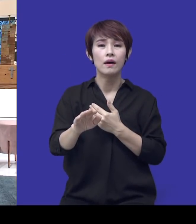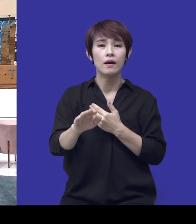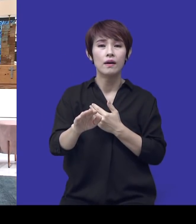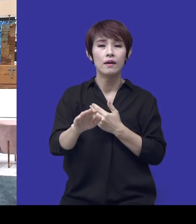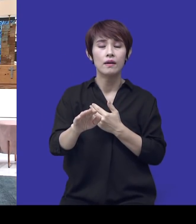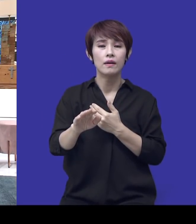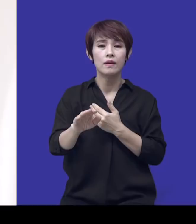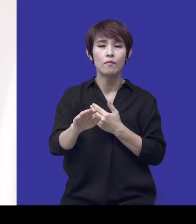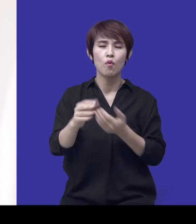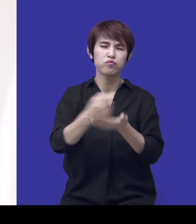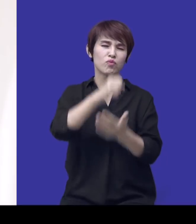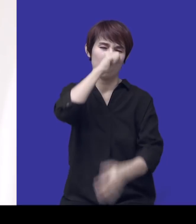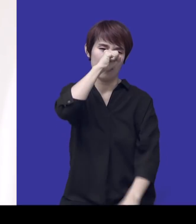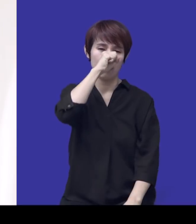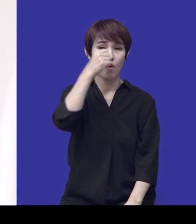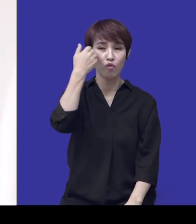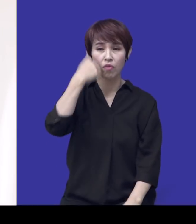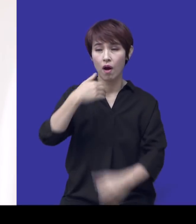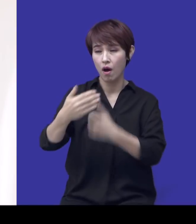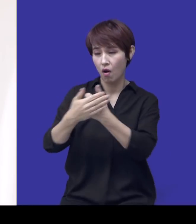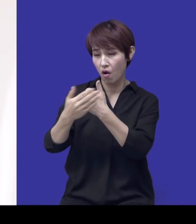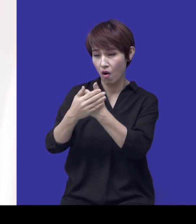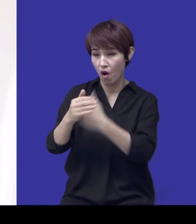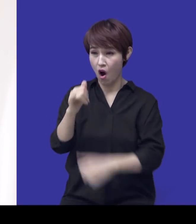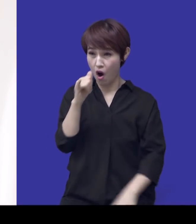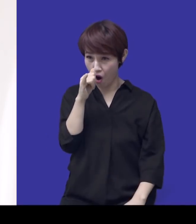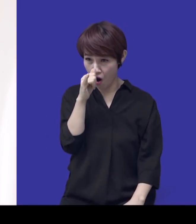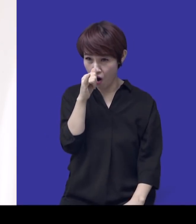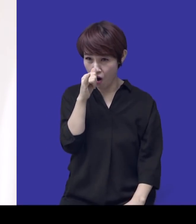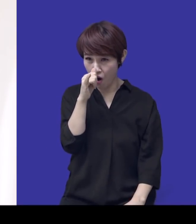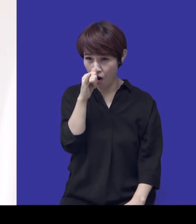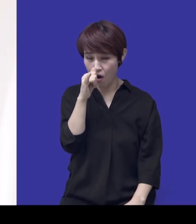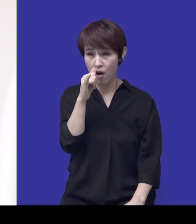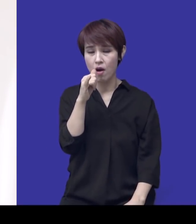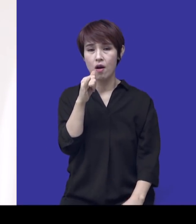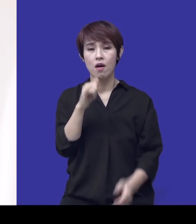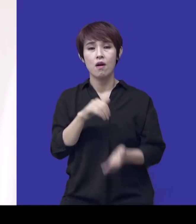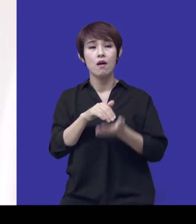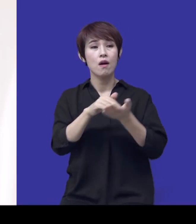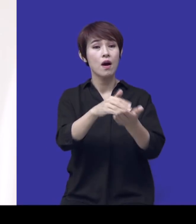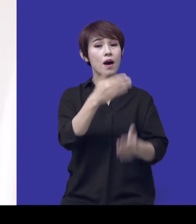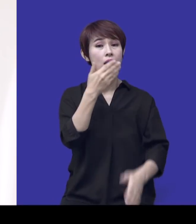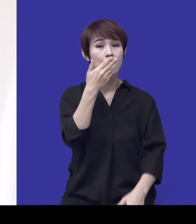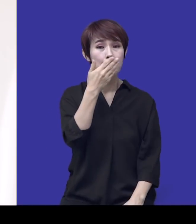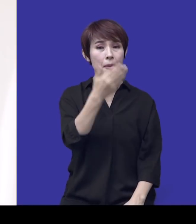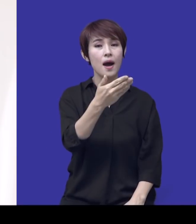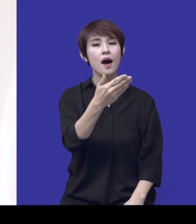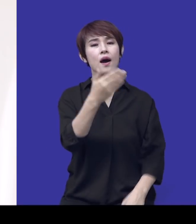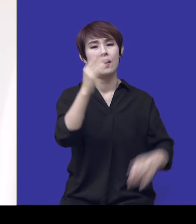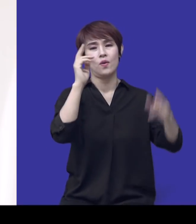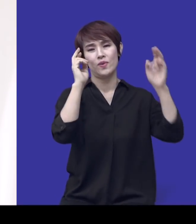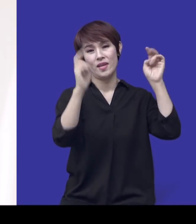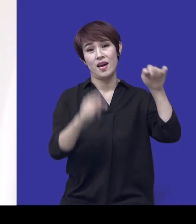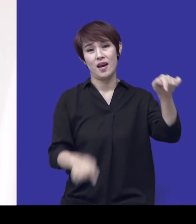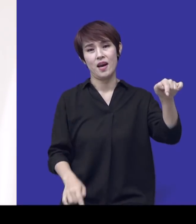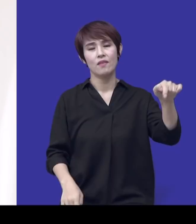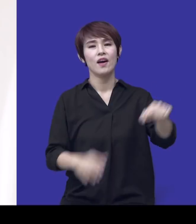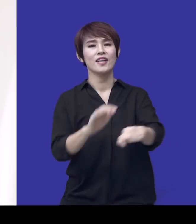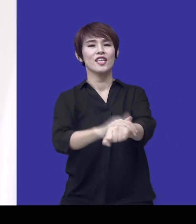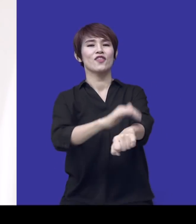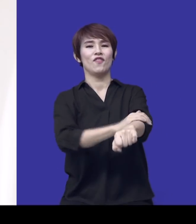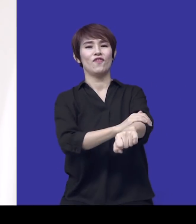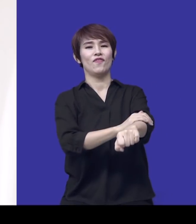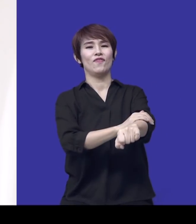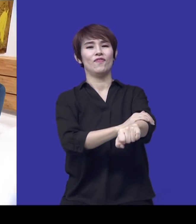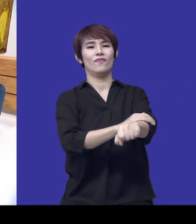말해서 뒤에서 봐주는 사람이 있어야 네. 들어갈 수 있는 그런 회사에 이제 인턴으로 일단 맨